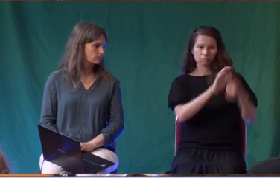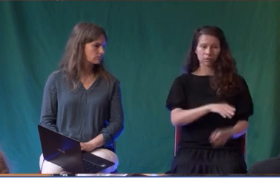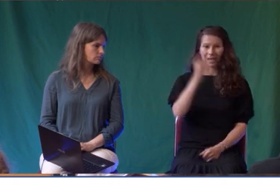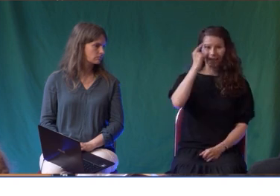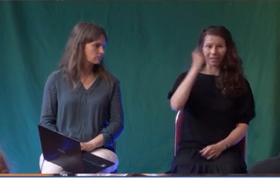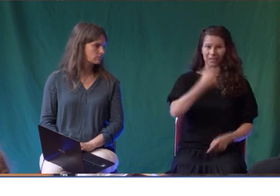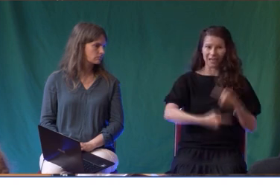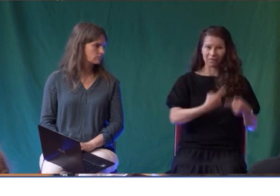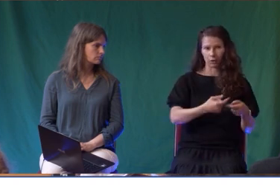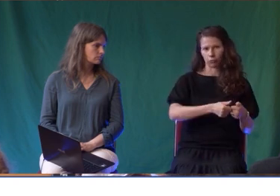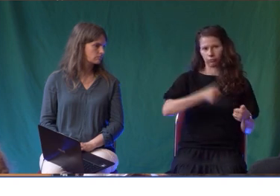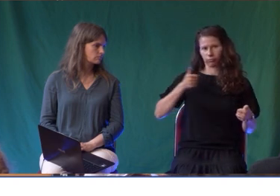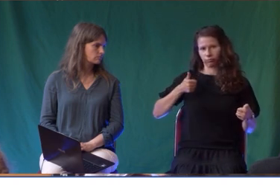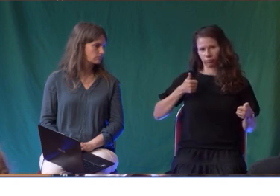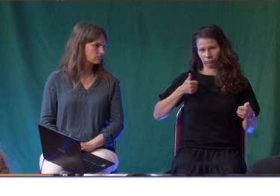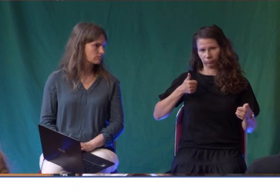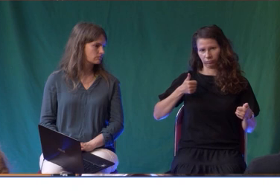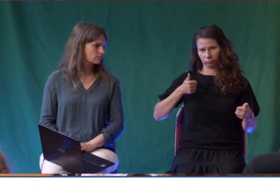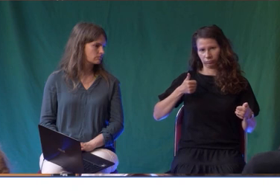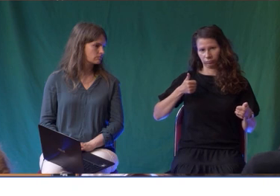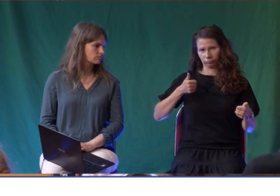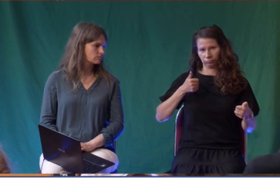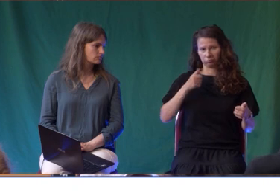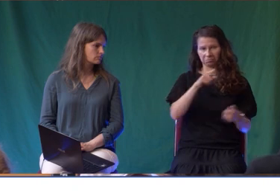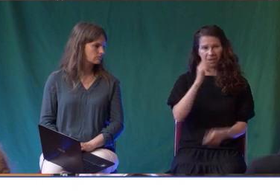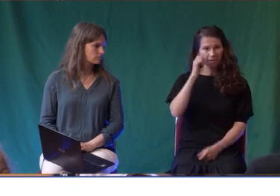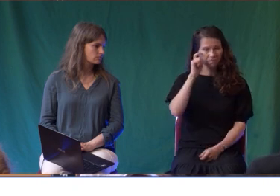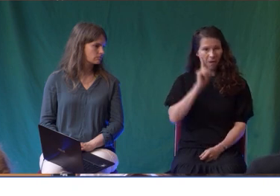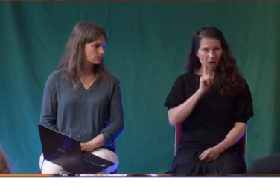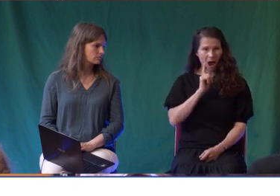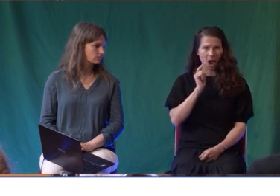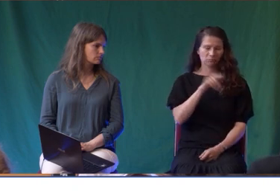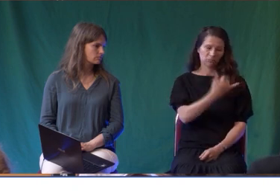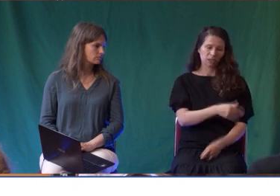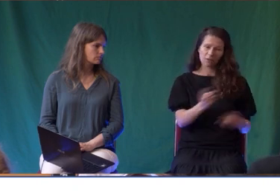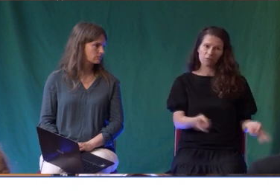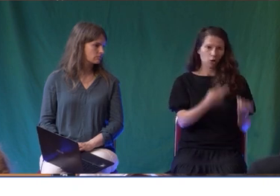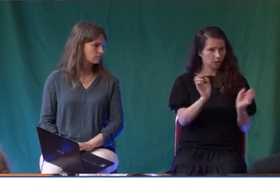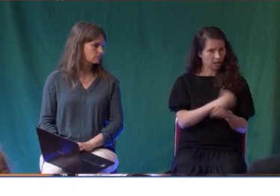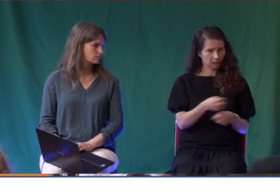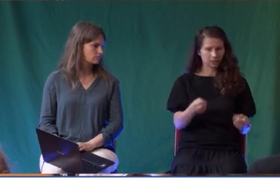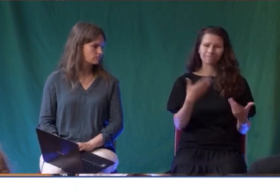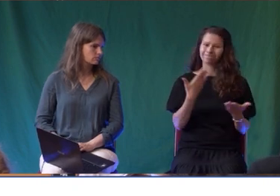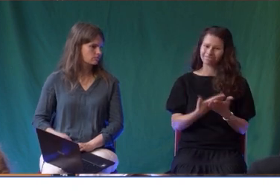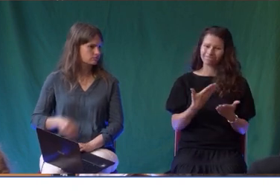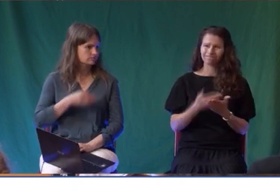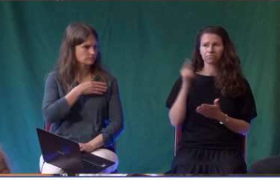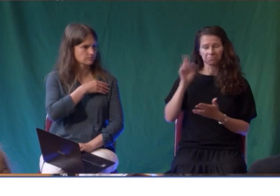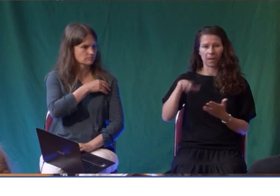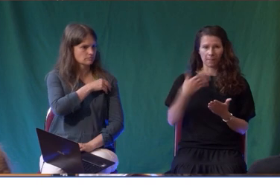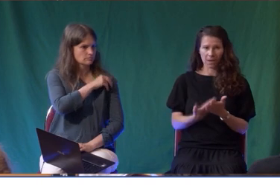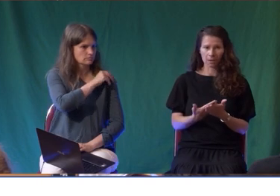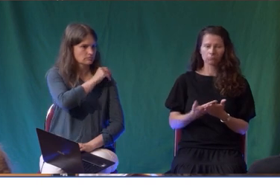es die Mutter kann das Kind nicht fördern deshalb sollte das Kind zum